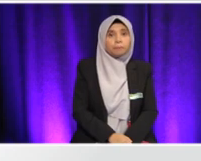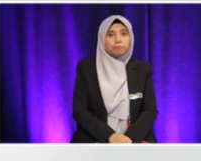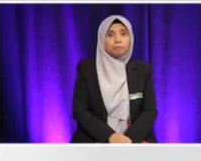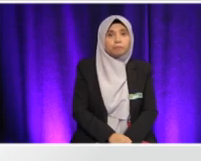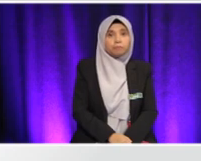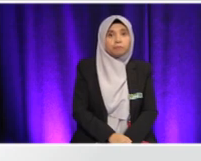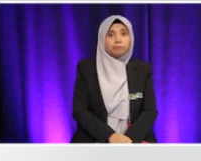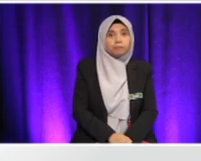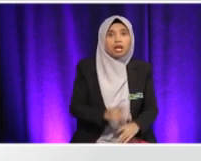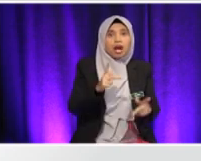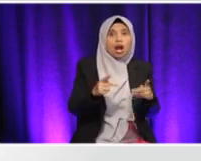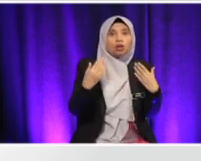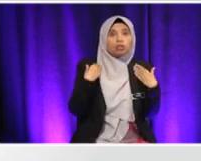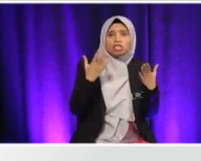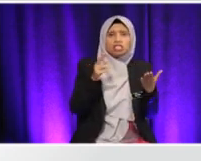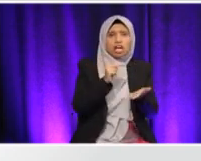sekiranya